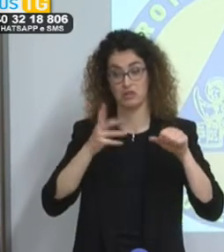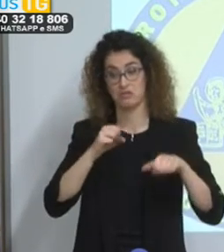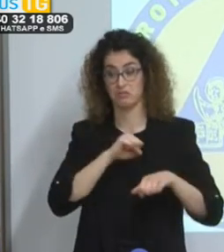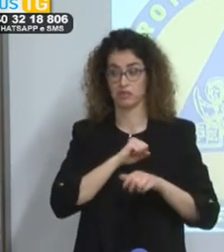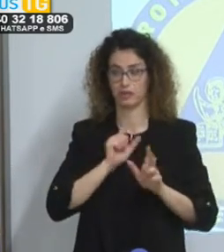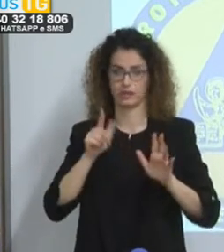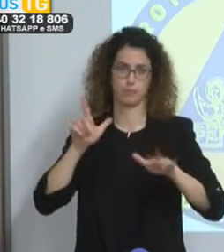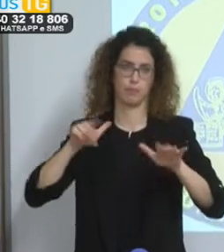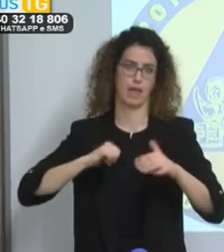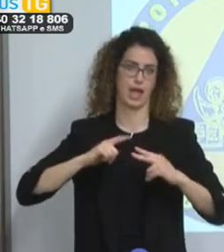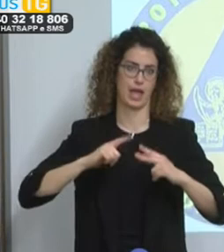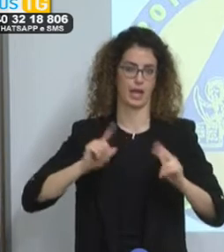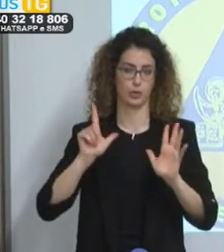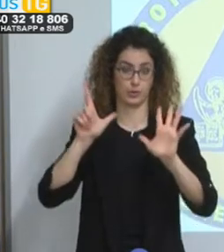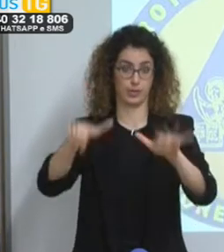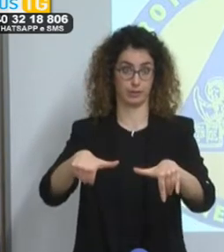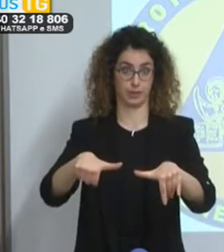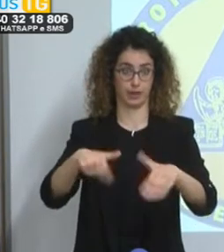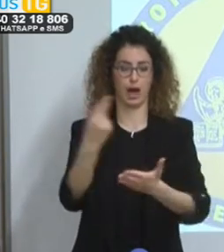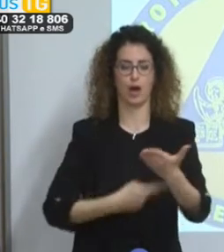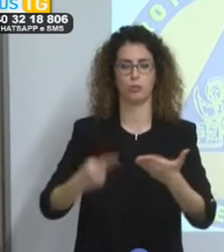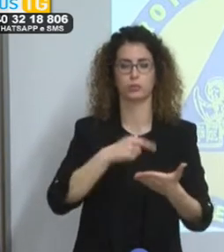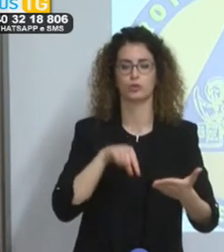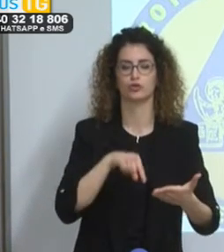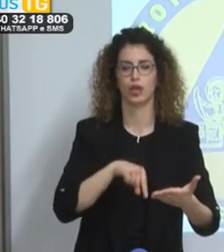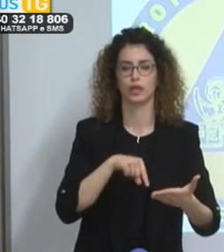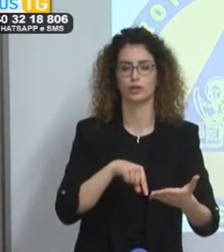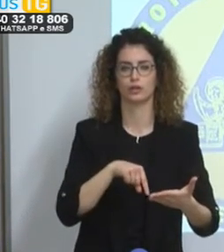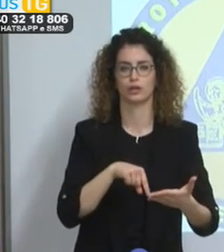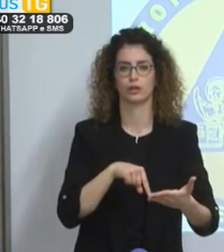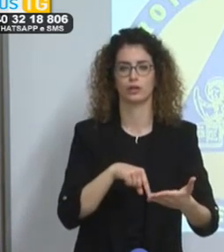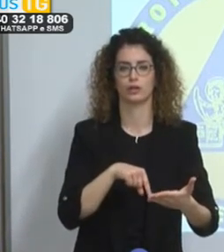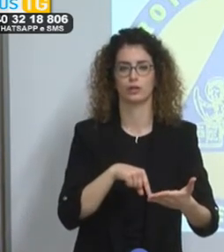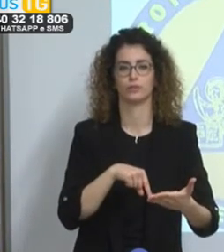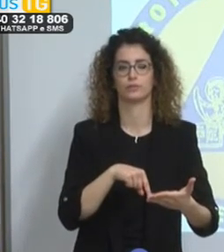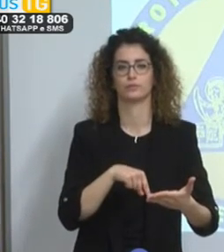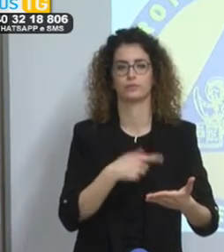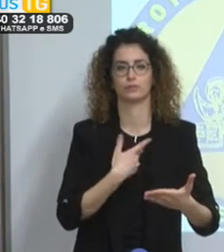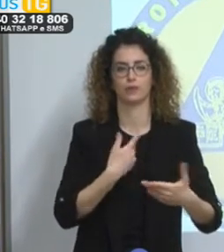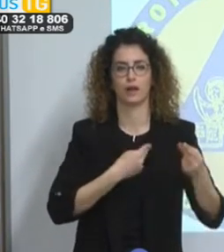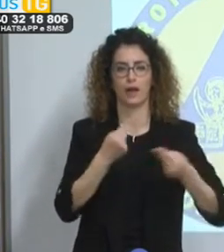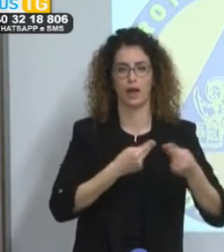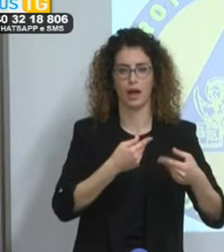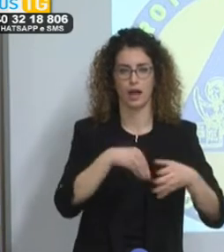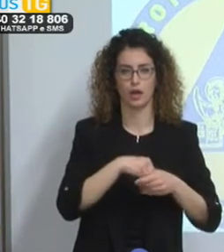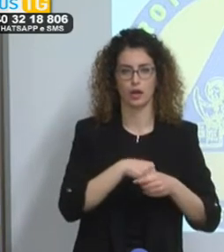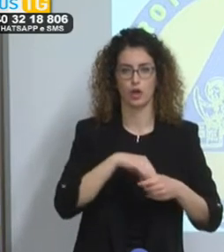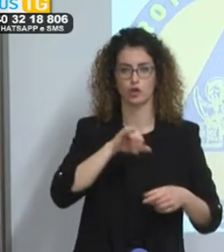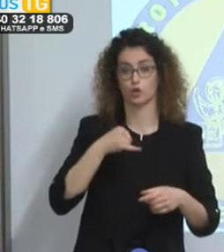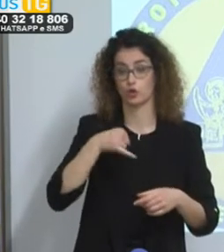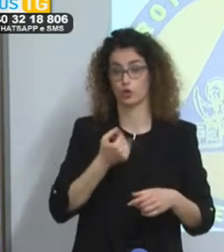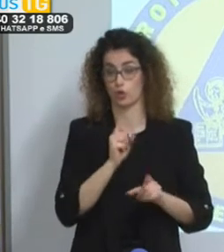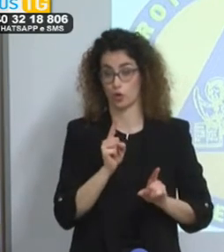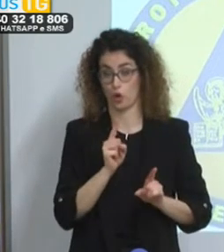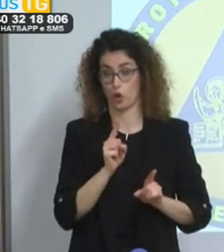settimana, io spero, in quel progetto prudenzialmente avevamo anche calcolato di non avere Johnson &